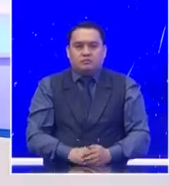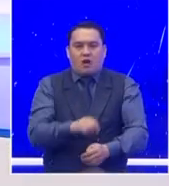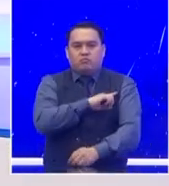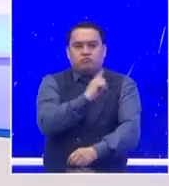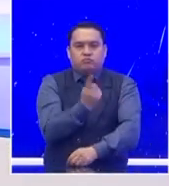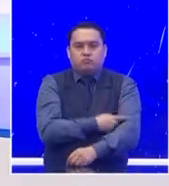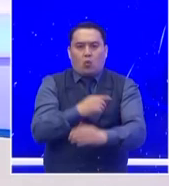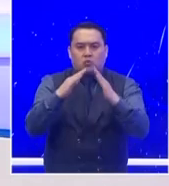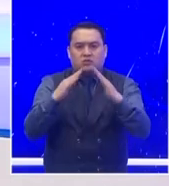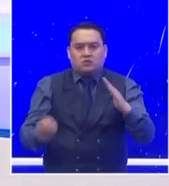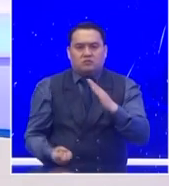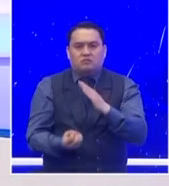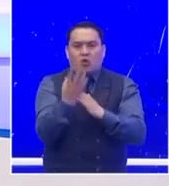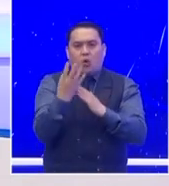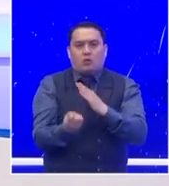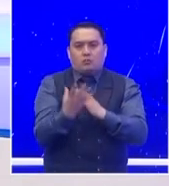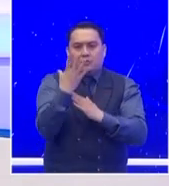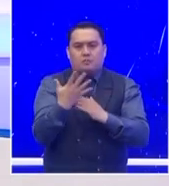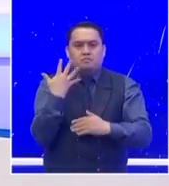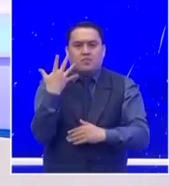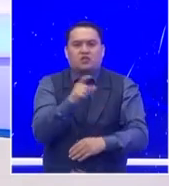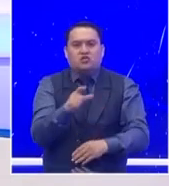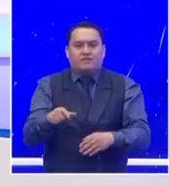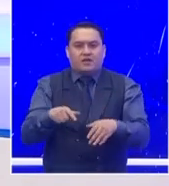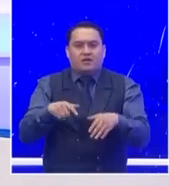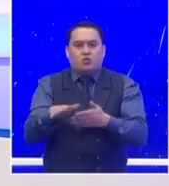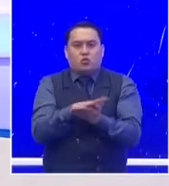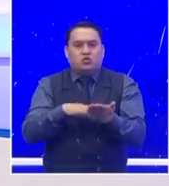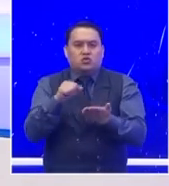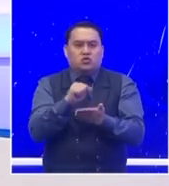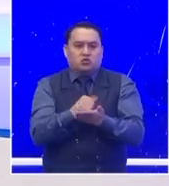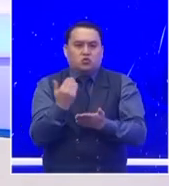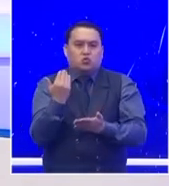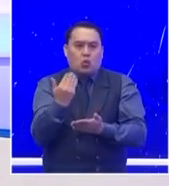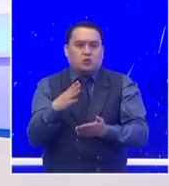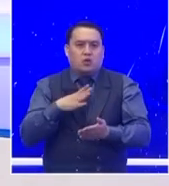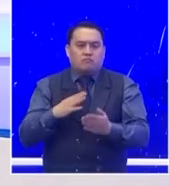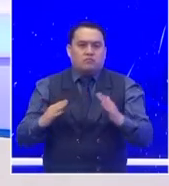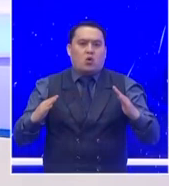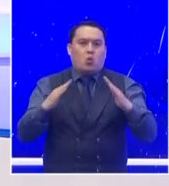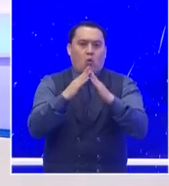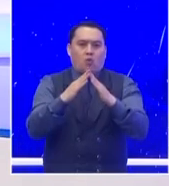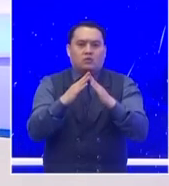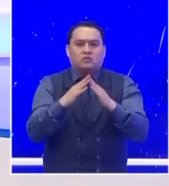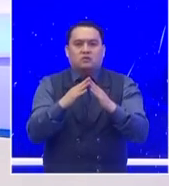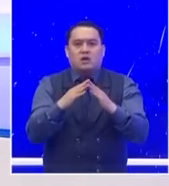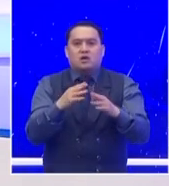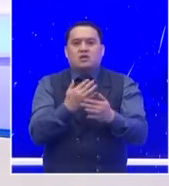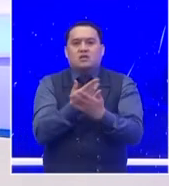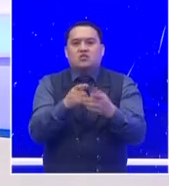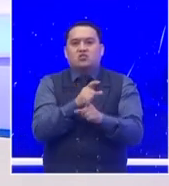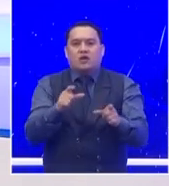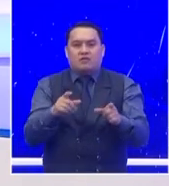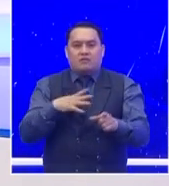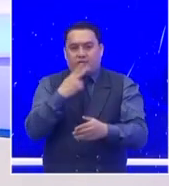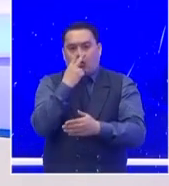Мощная лавина смела группу из 5 туристов в горном массиве Дахштайн. Они совершали подъем на снегоступах. Несколько человек,